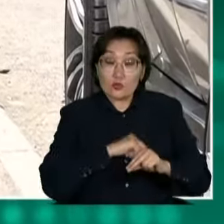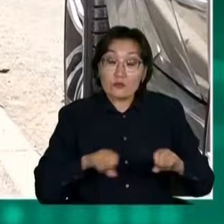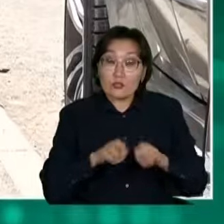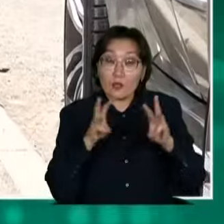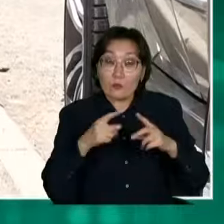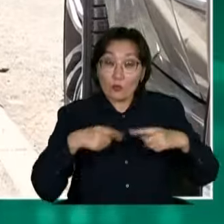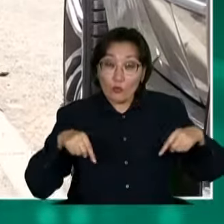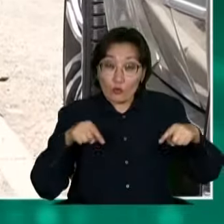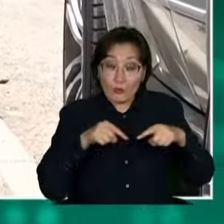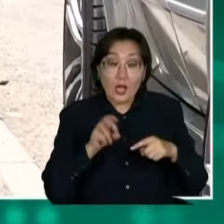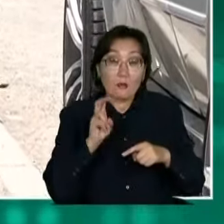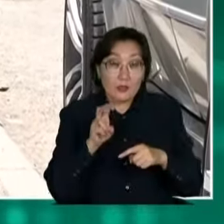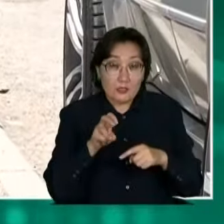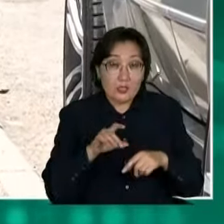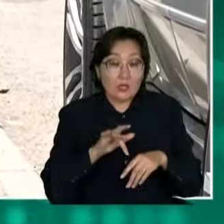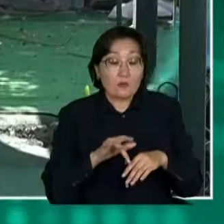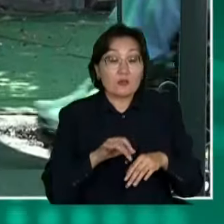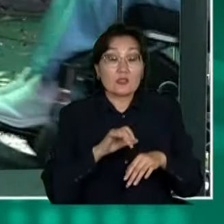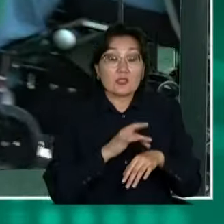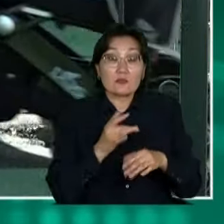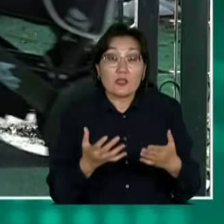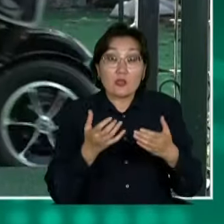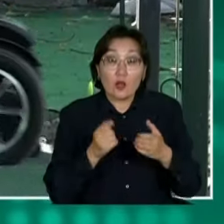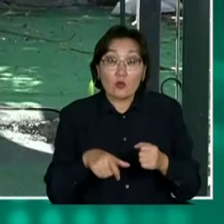барып жаңағы қызмет алушы деп танылған